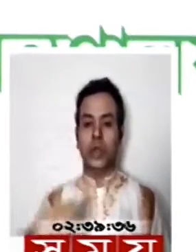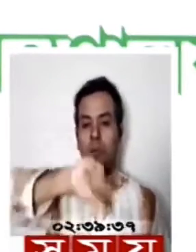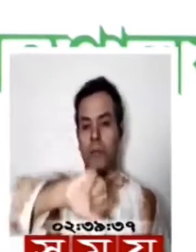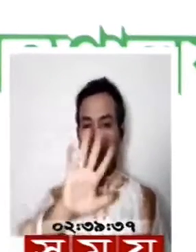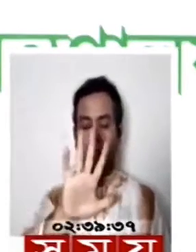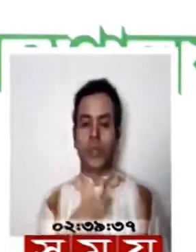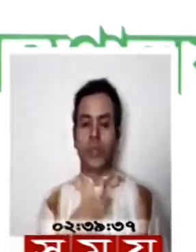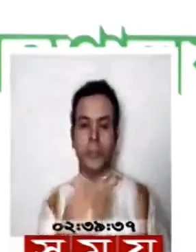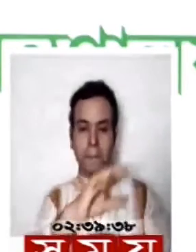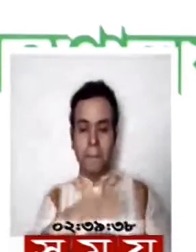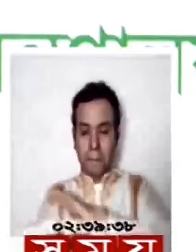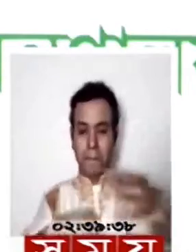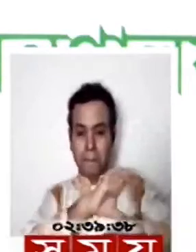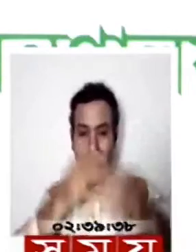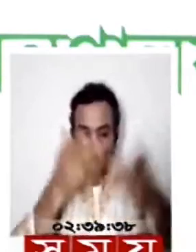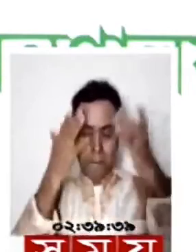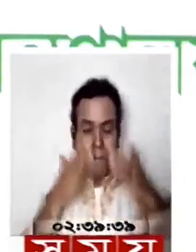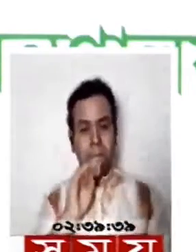3,45,995টি, দুঃখিত